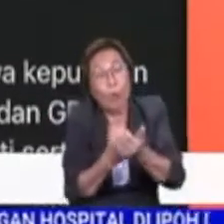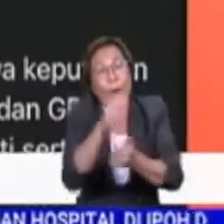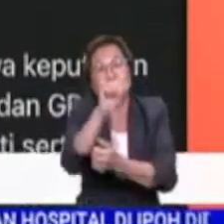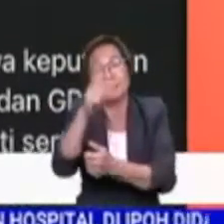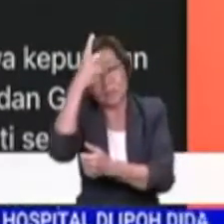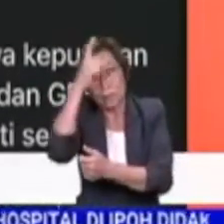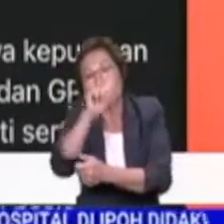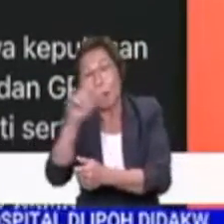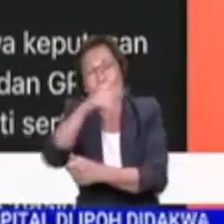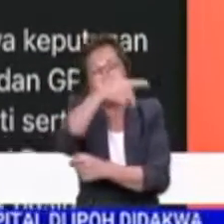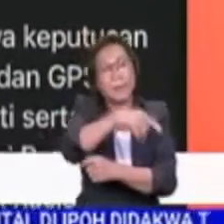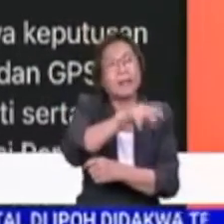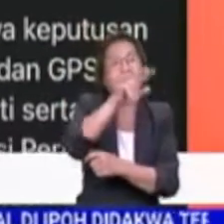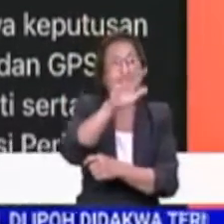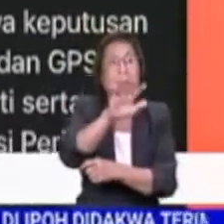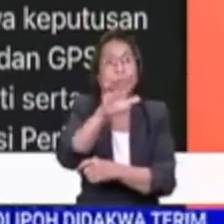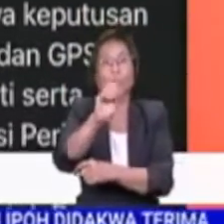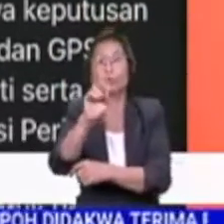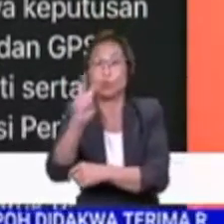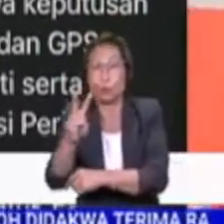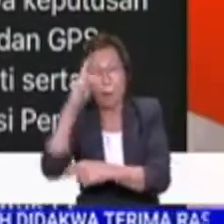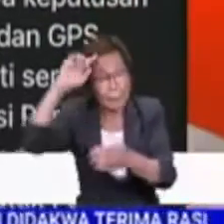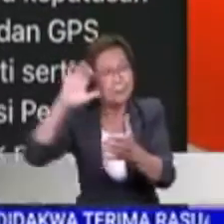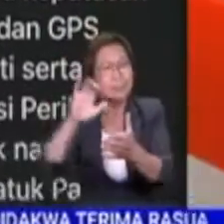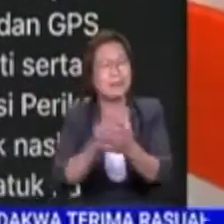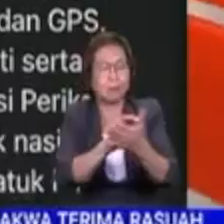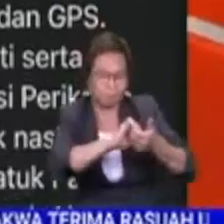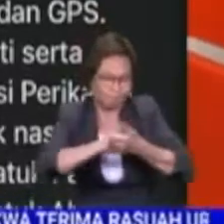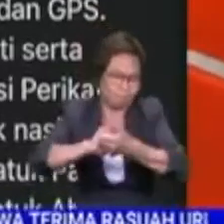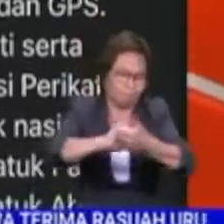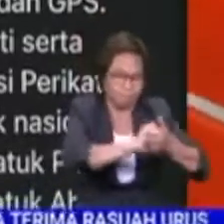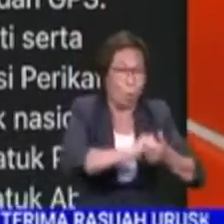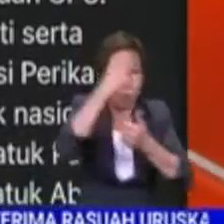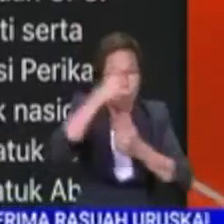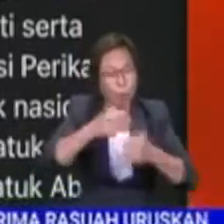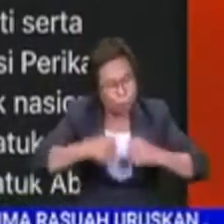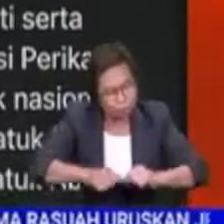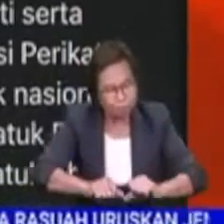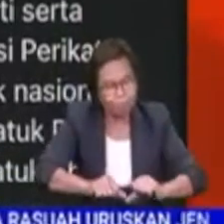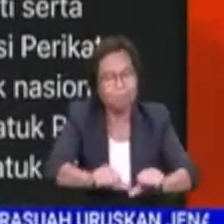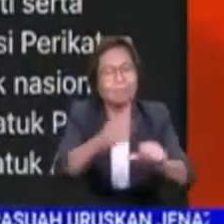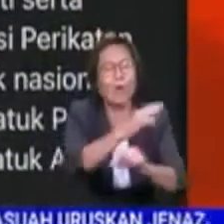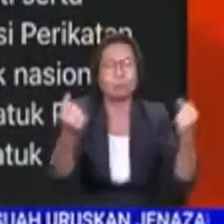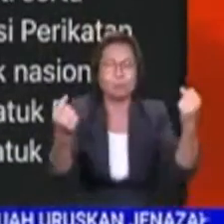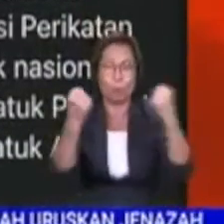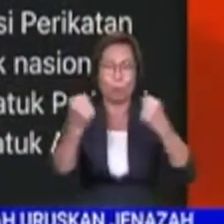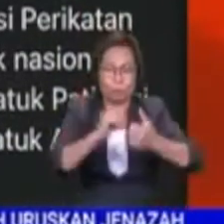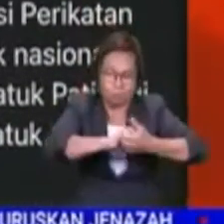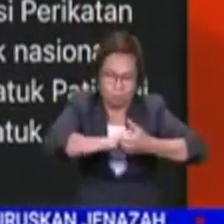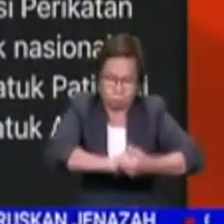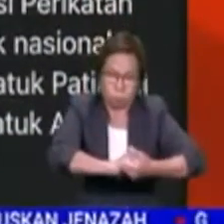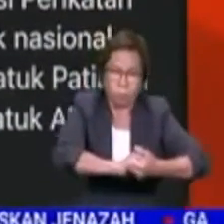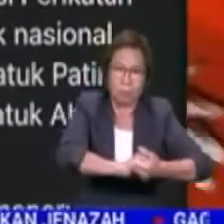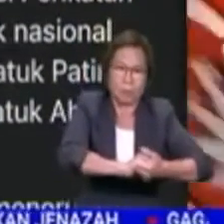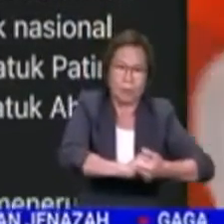ahli parlimen P205 Seratok berkata beliau yakin muafakat itu adalah untuk meneruskan dan memperkukuh hubungan yang utuh di